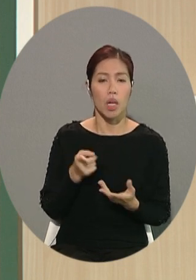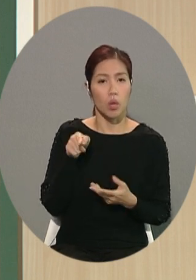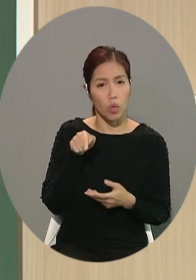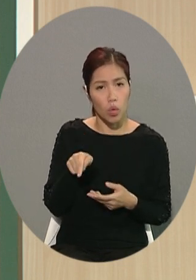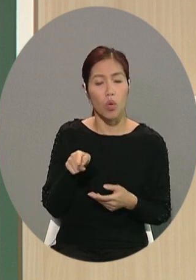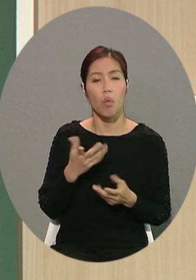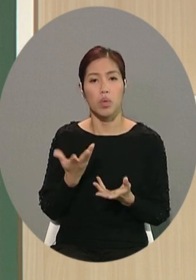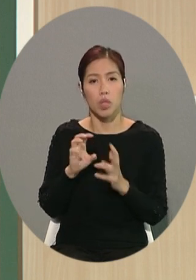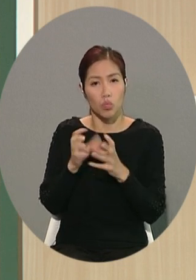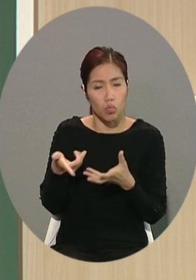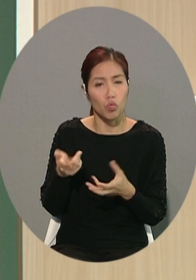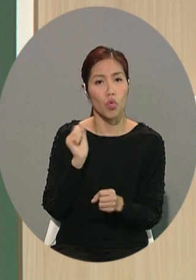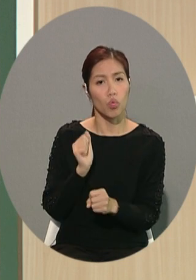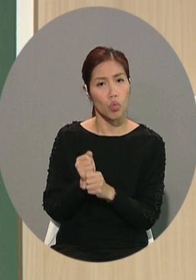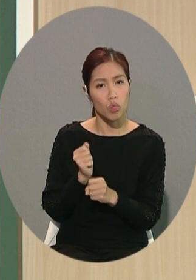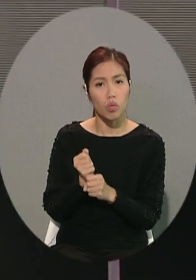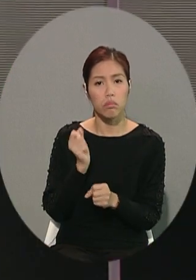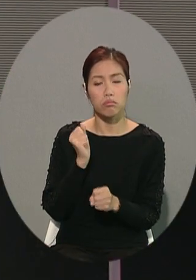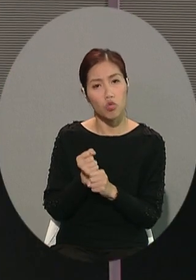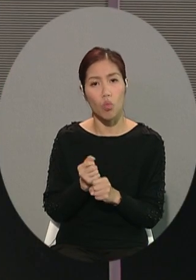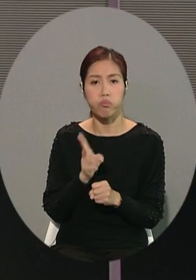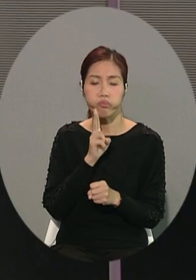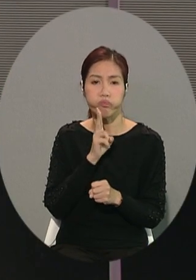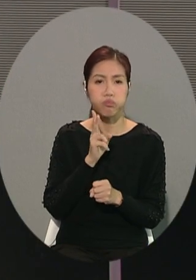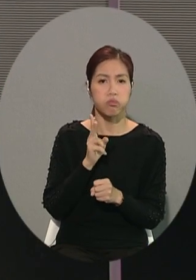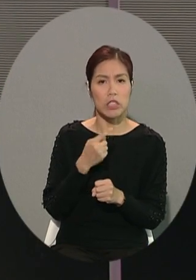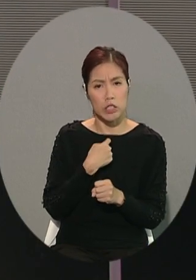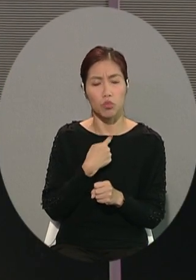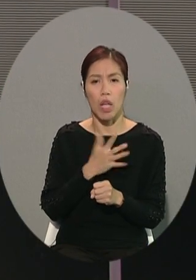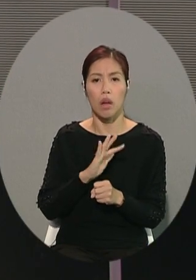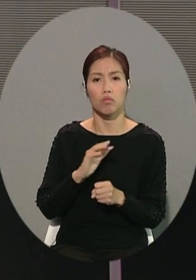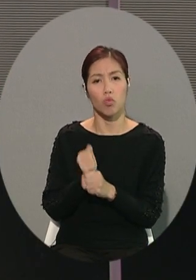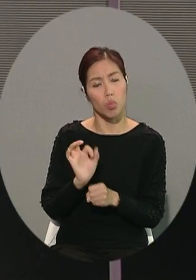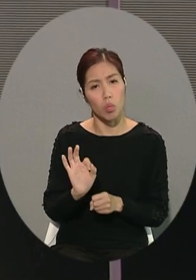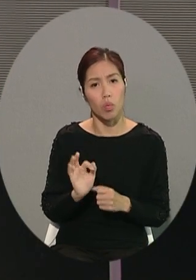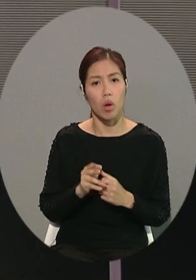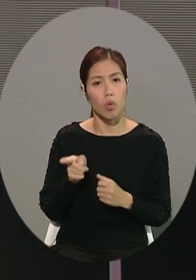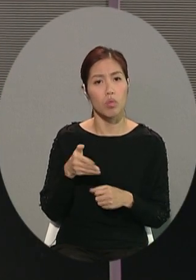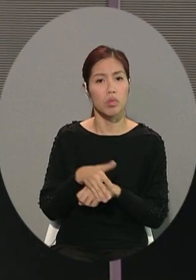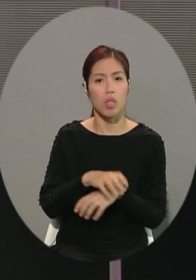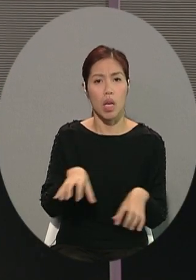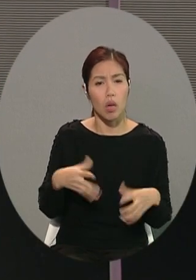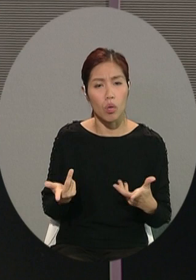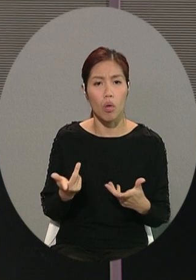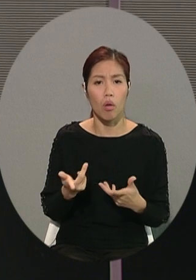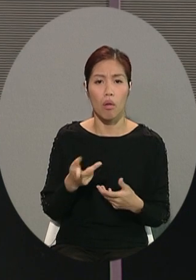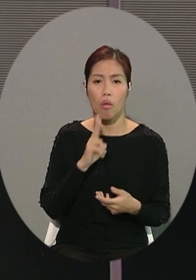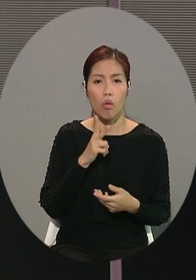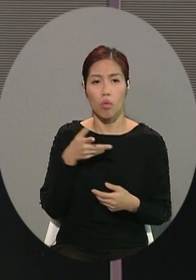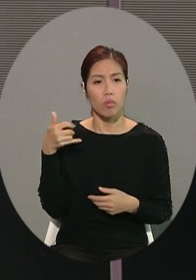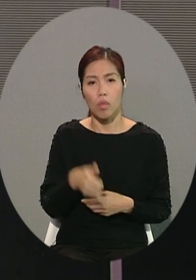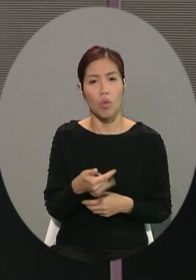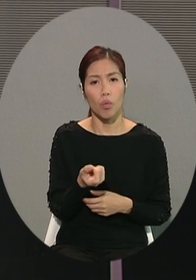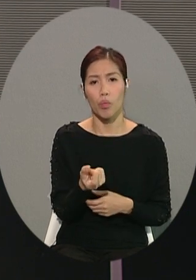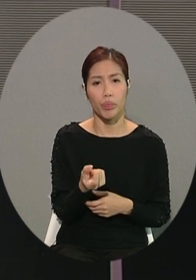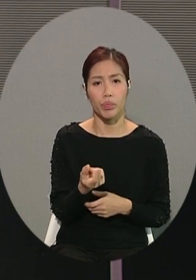應該做而沒有做的呢？ 簡單來說，他在社區裡面是 絕無僅有的出現。咁而佢